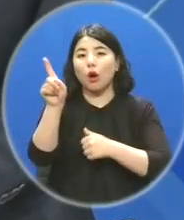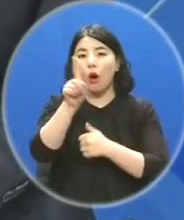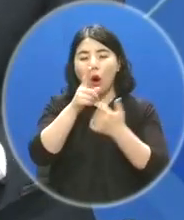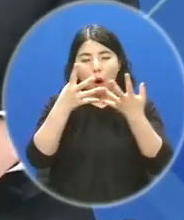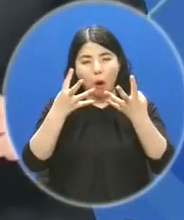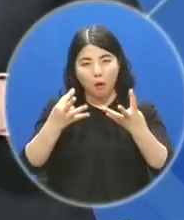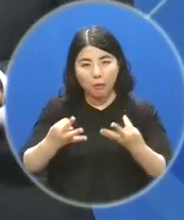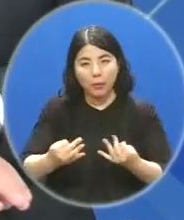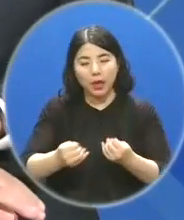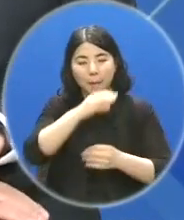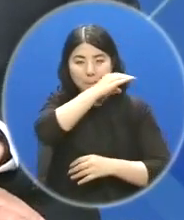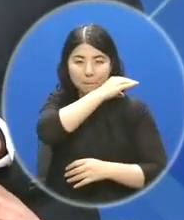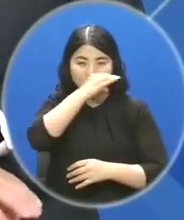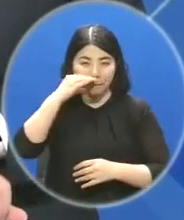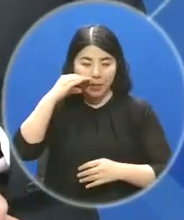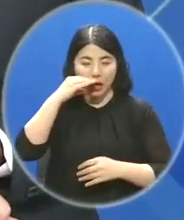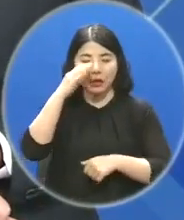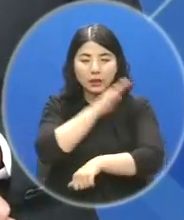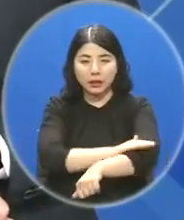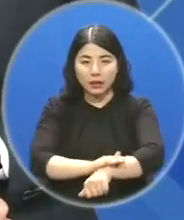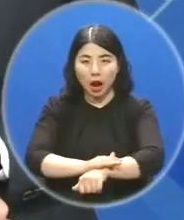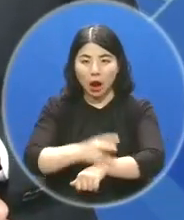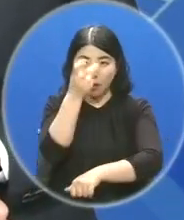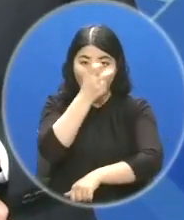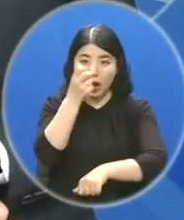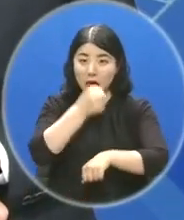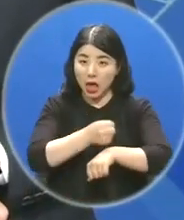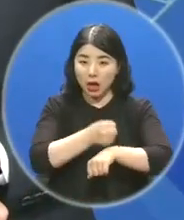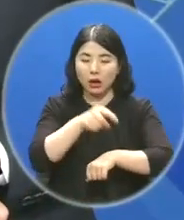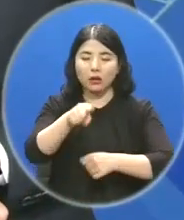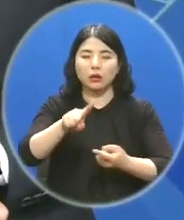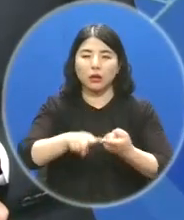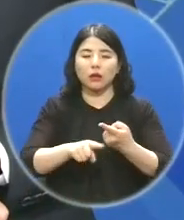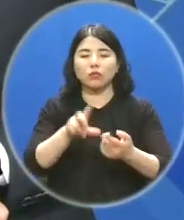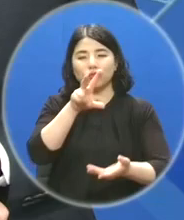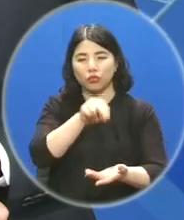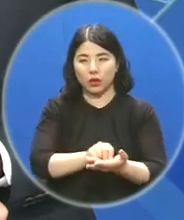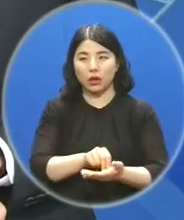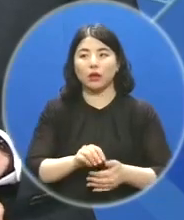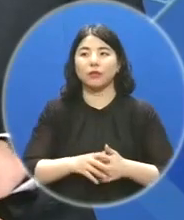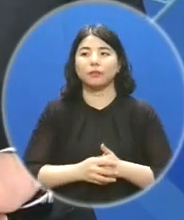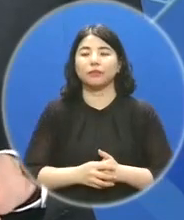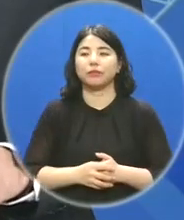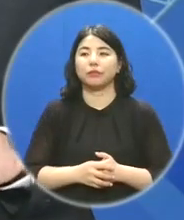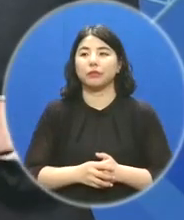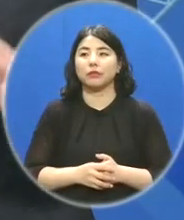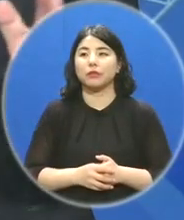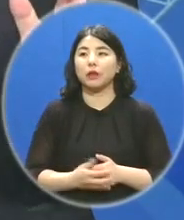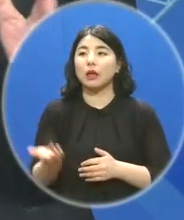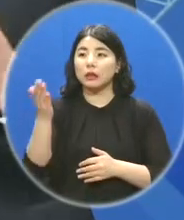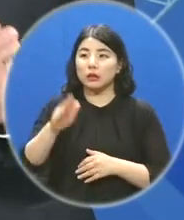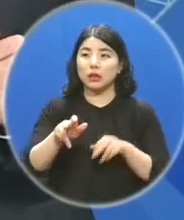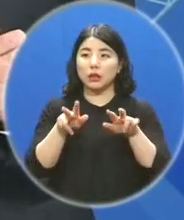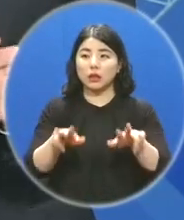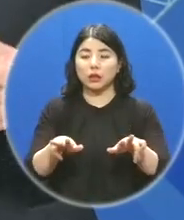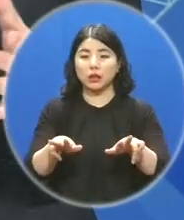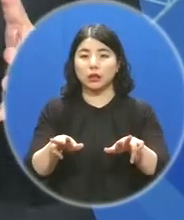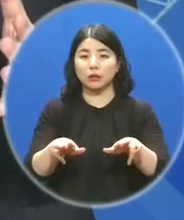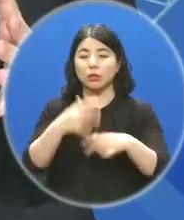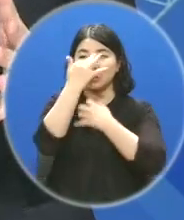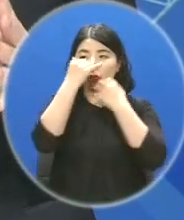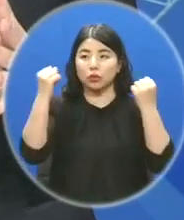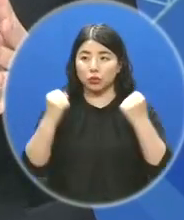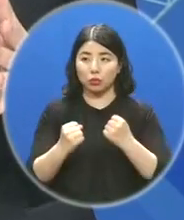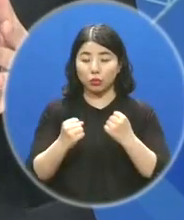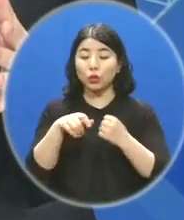얼마나 올바르게, 건전하게 관리할 것이냐. 이제 이러한 것들이 사실상의 문제인 것 같습니다. 네. 근데 그게 지금 뭐